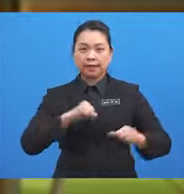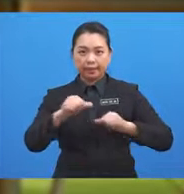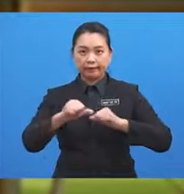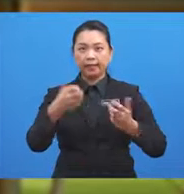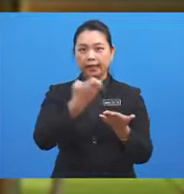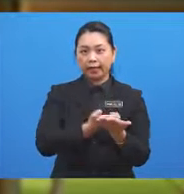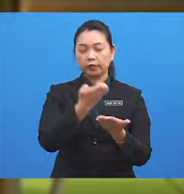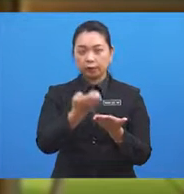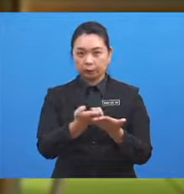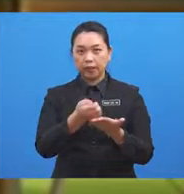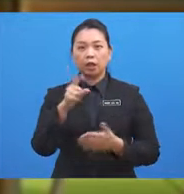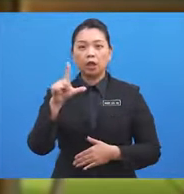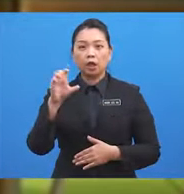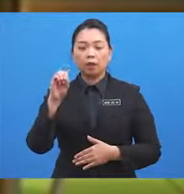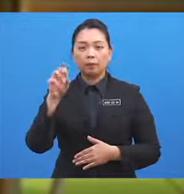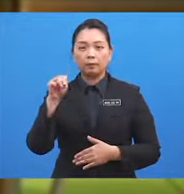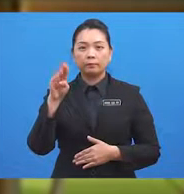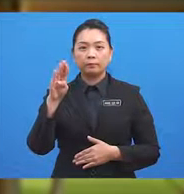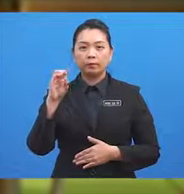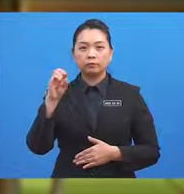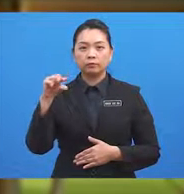ekonomi perlombongan.